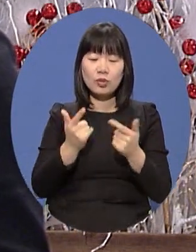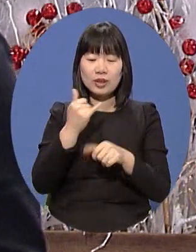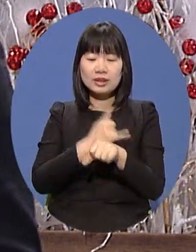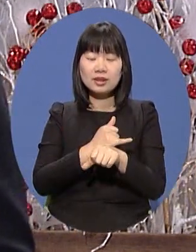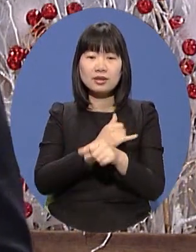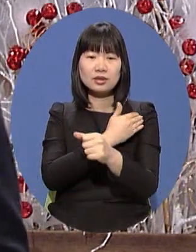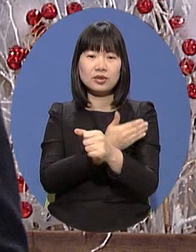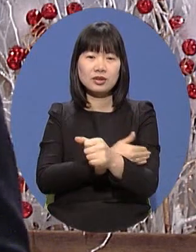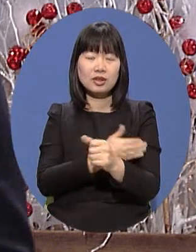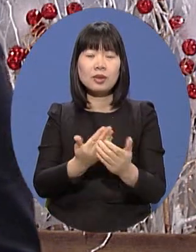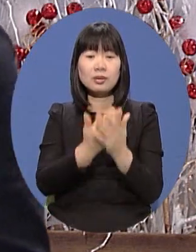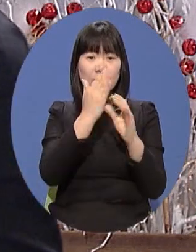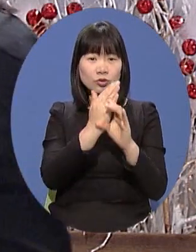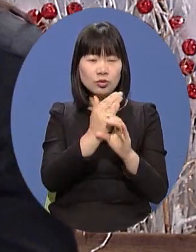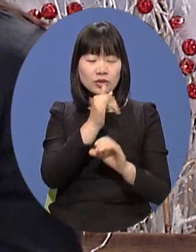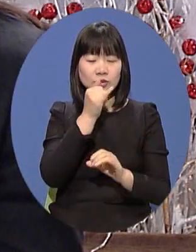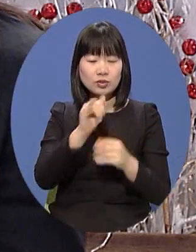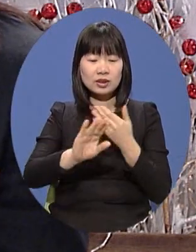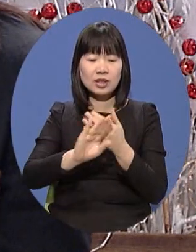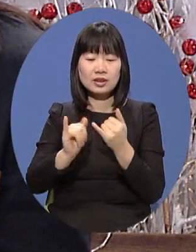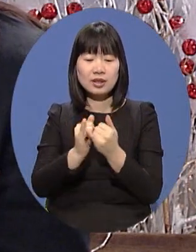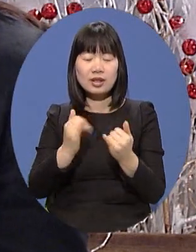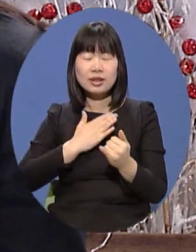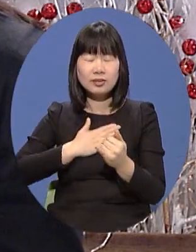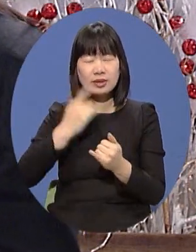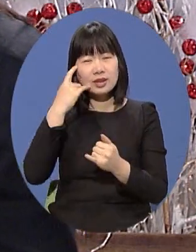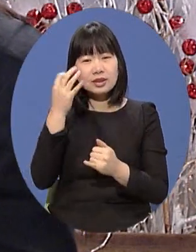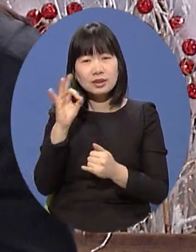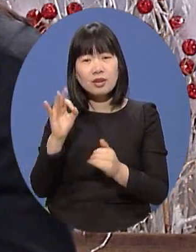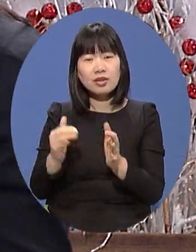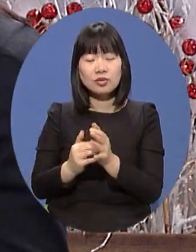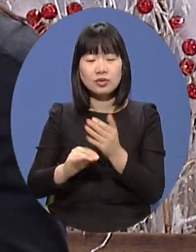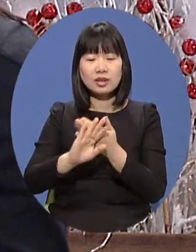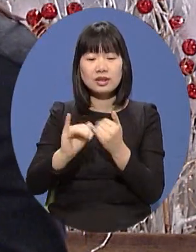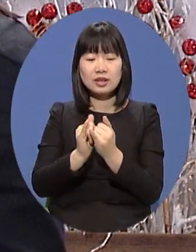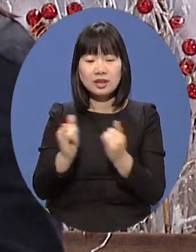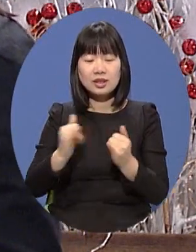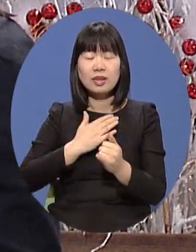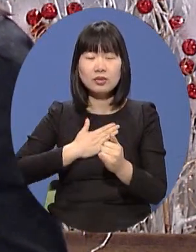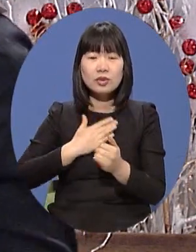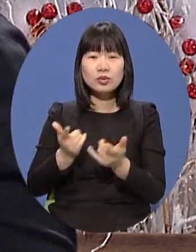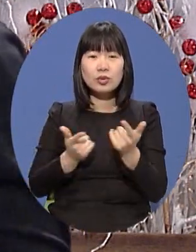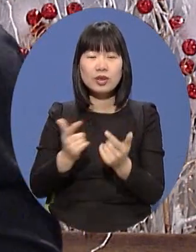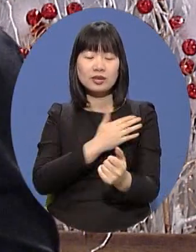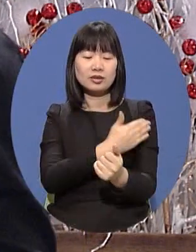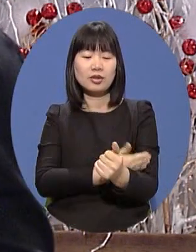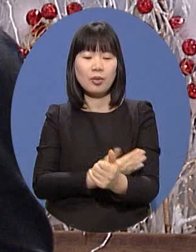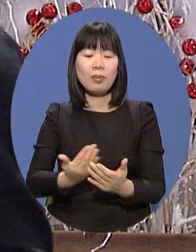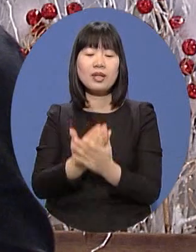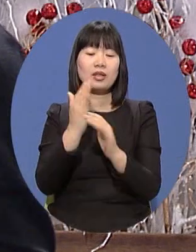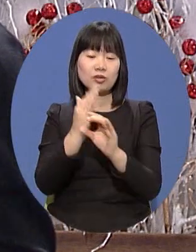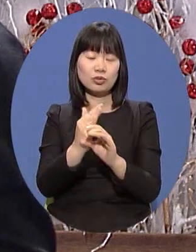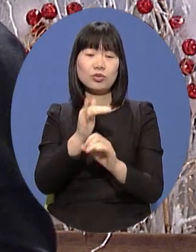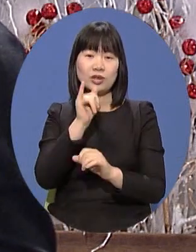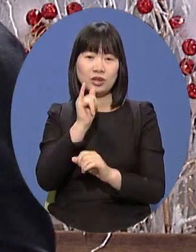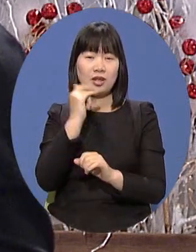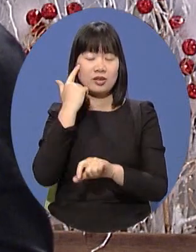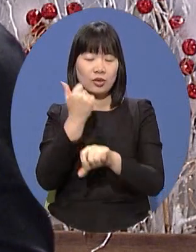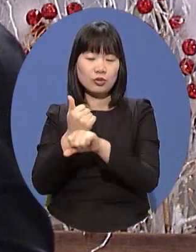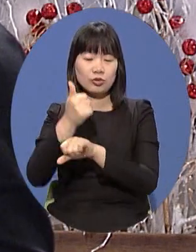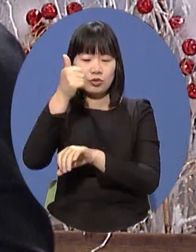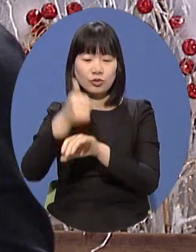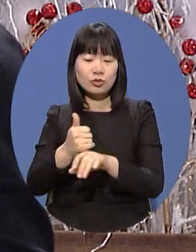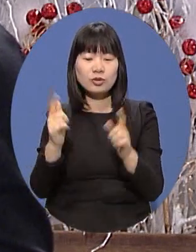능력이 상당히 많이 발달하고 타인의 감정을 인식하고 그리고 타인의 감정을 조절하는 능력도 발달된다. 이렇게 연구들이